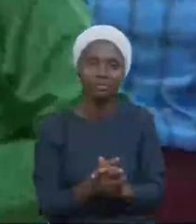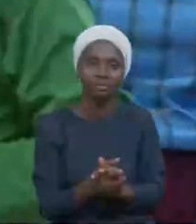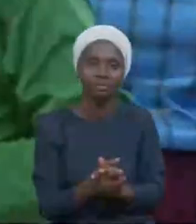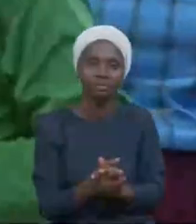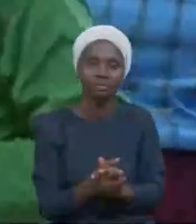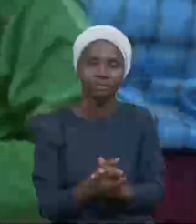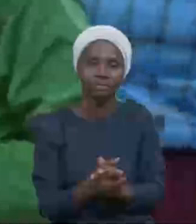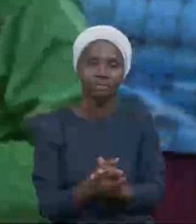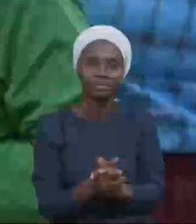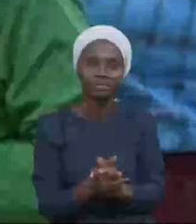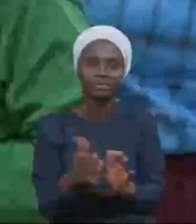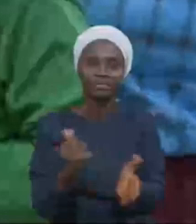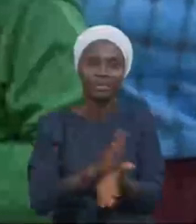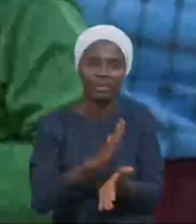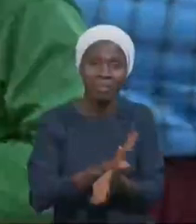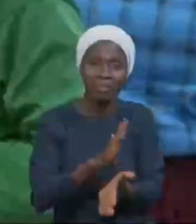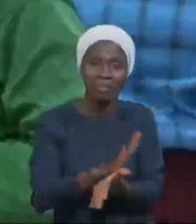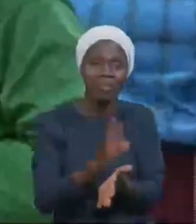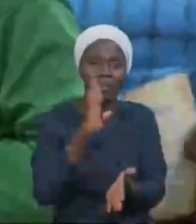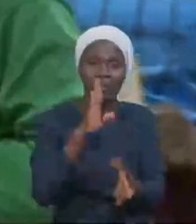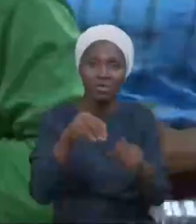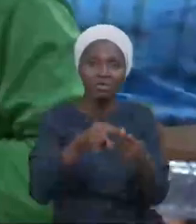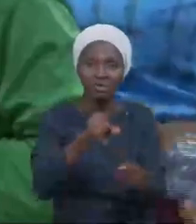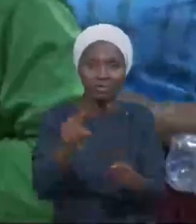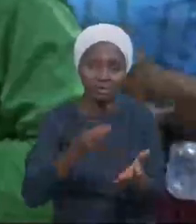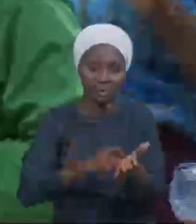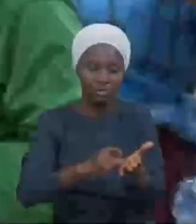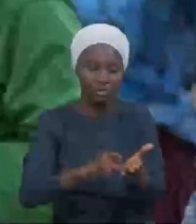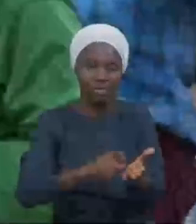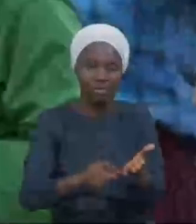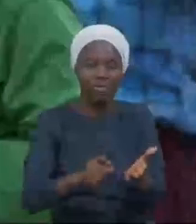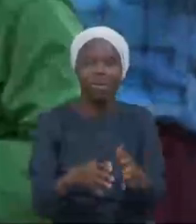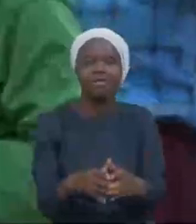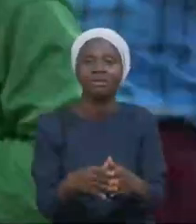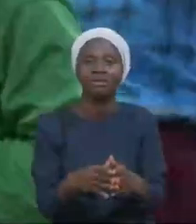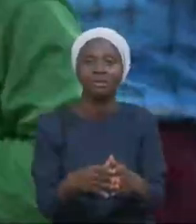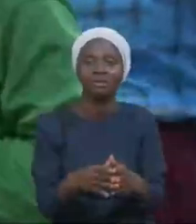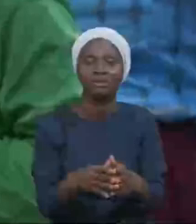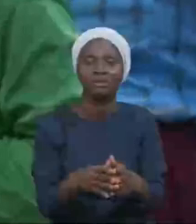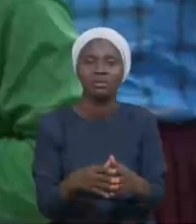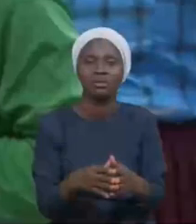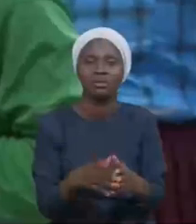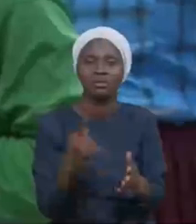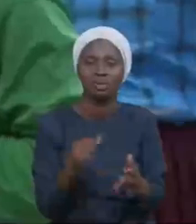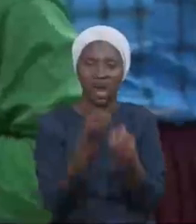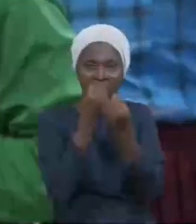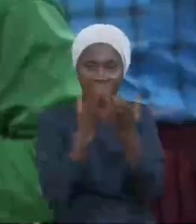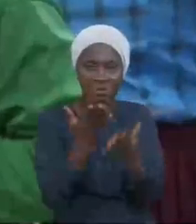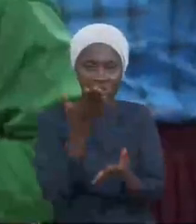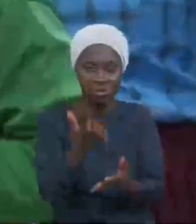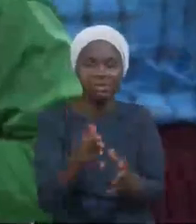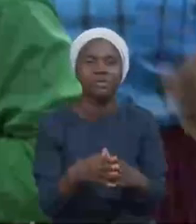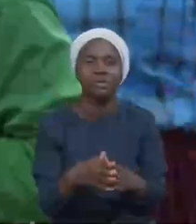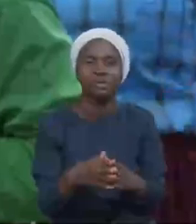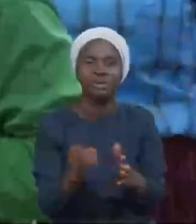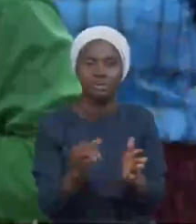nouvelle foi, ton salut nouvellement trouvé. Après cela, je reviendrai prier pour ceux qui sont malades